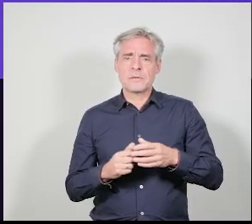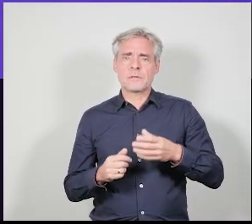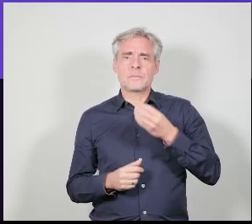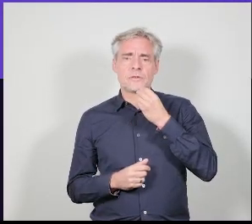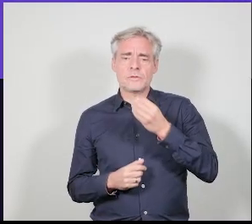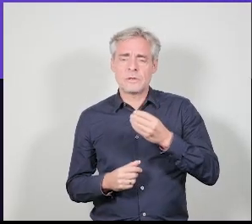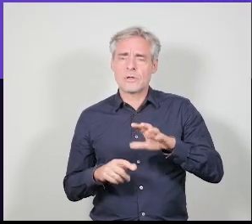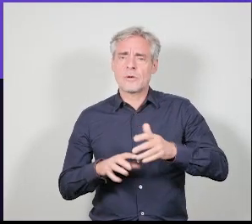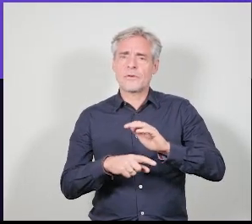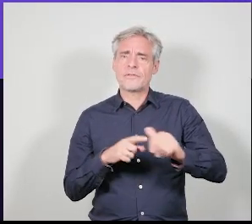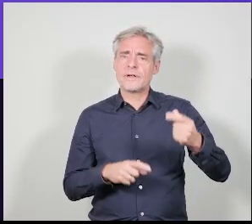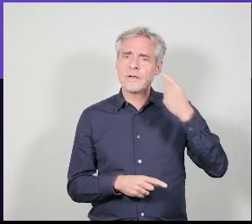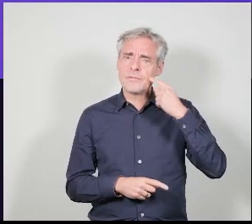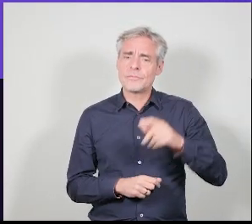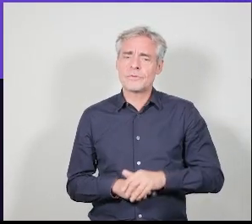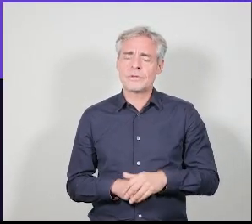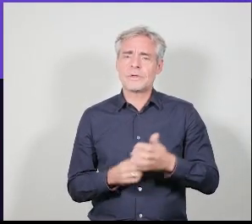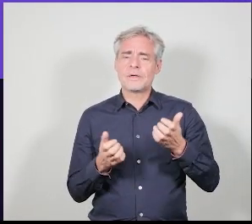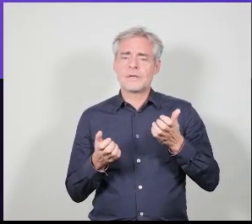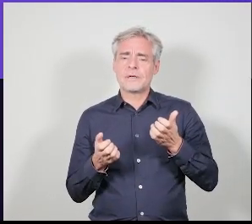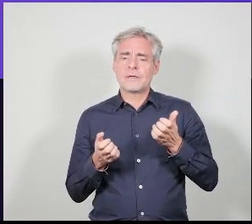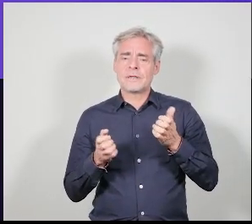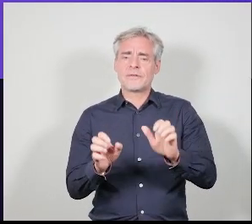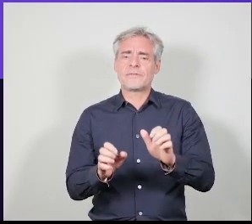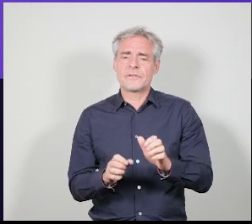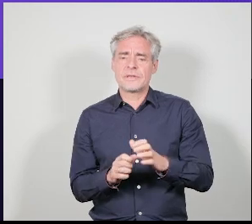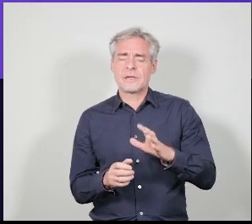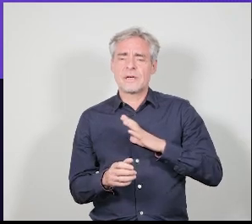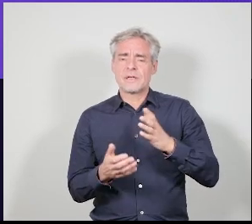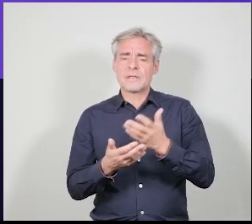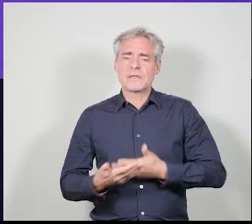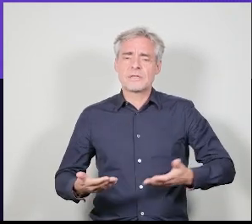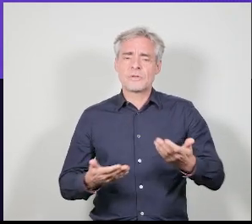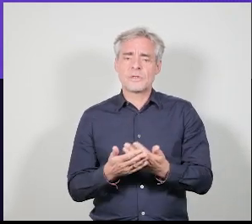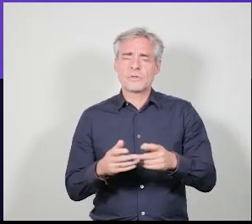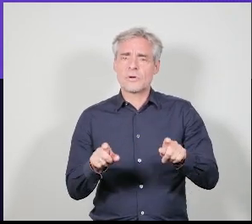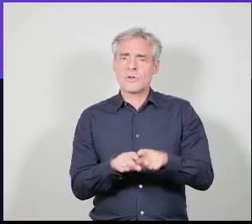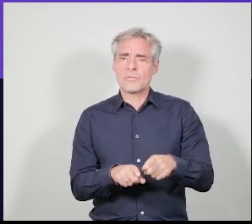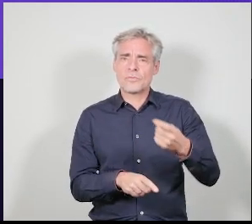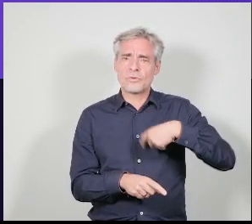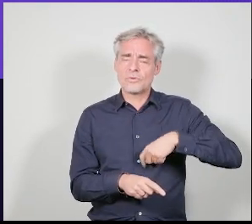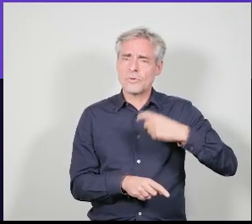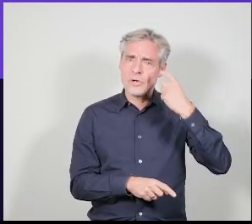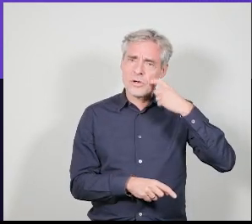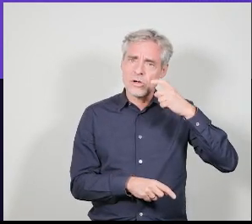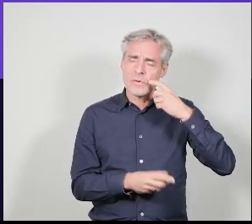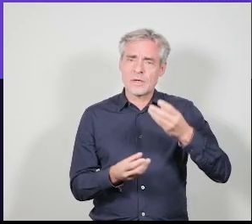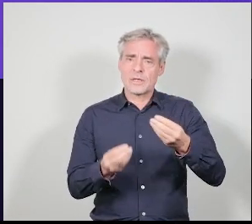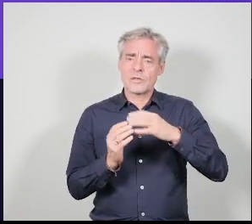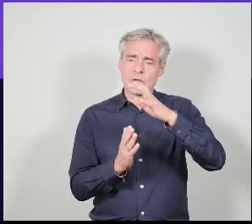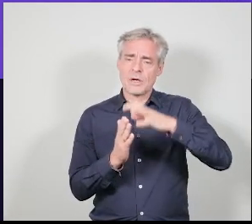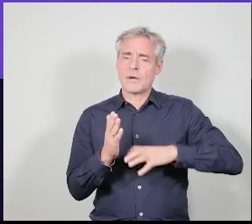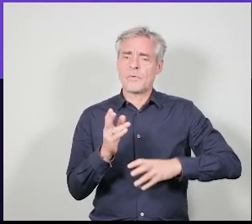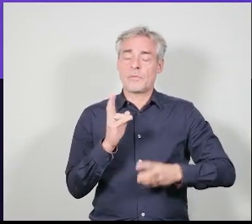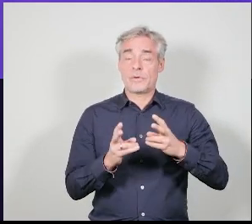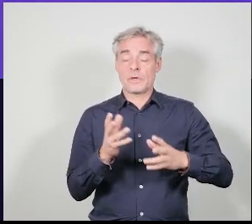comment on fait pour éviter qu'on se retrouve dans des situations telles que nous, on les a vues, et qui donnent à notre rapport ce caractère